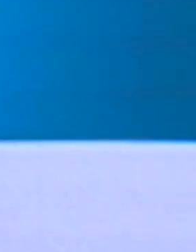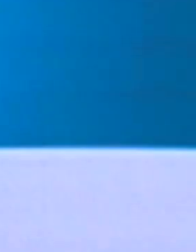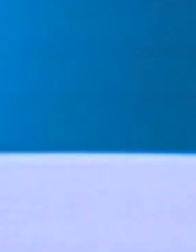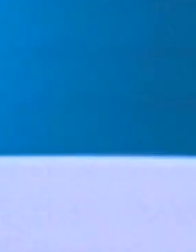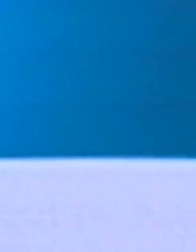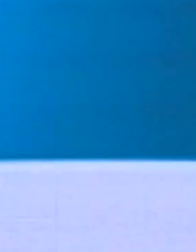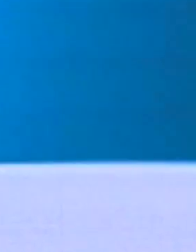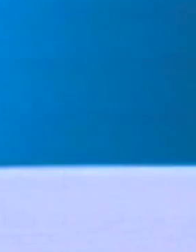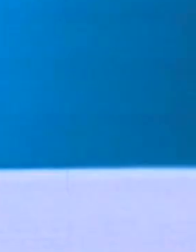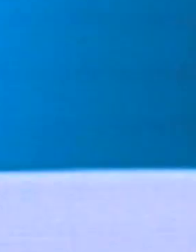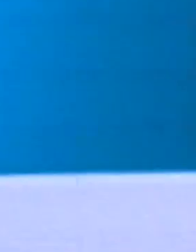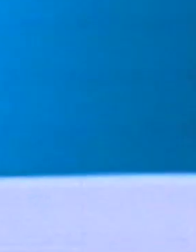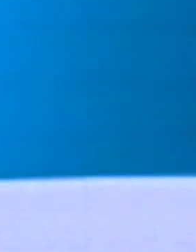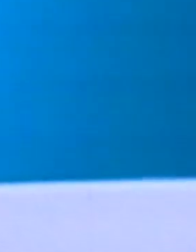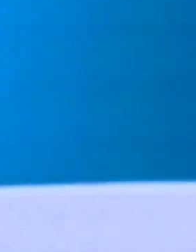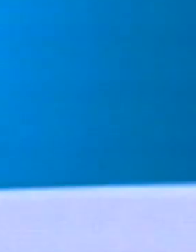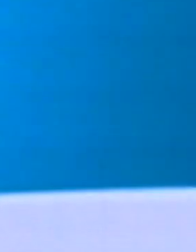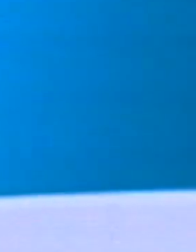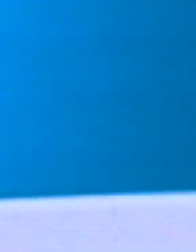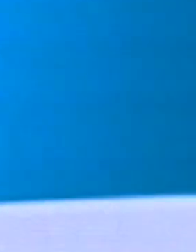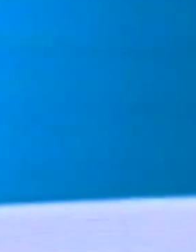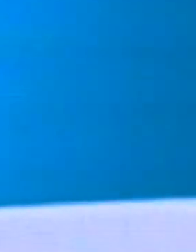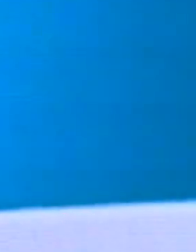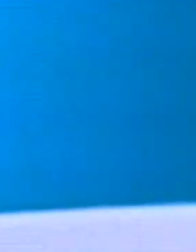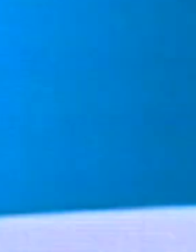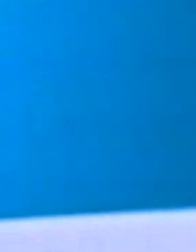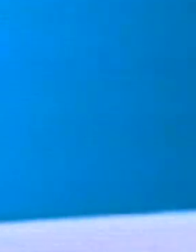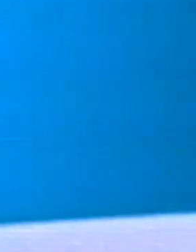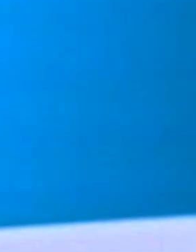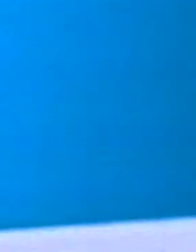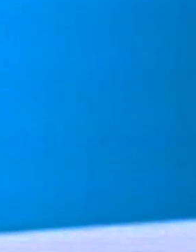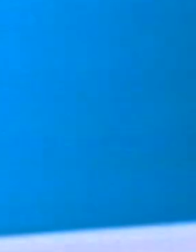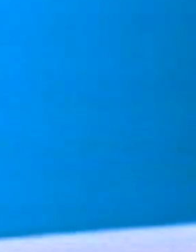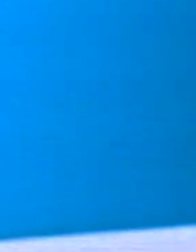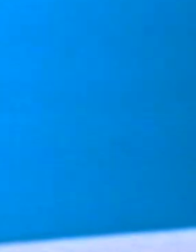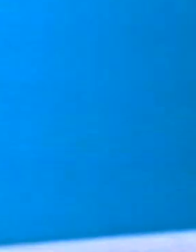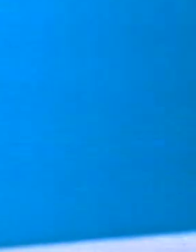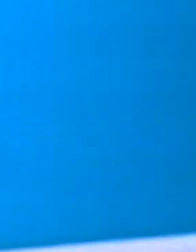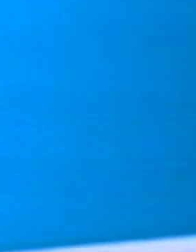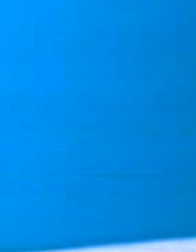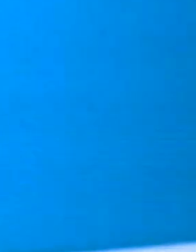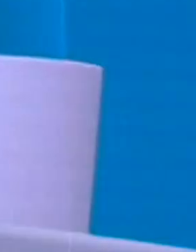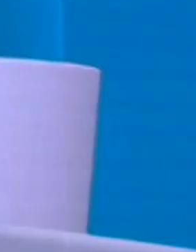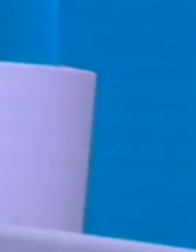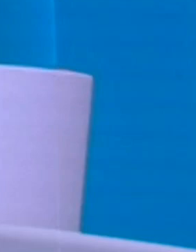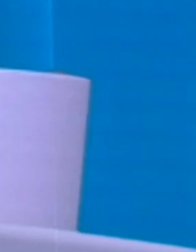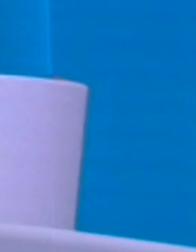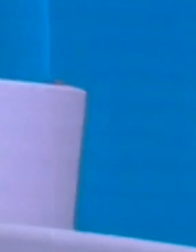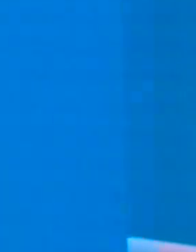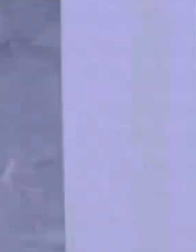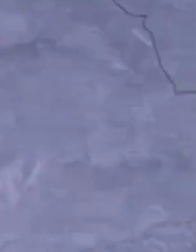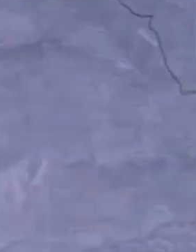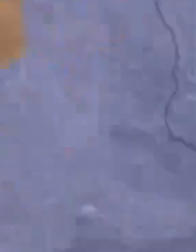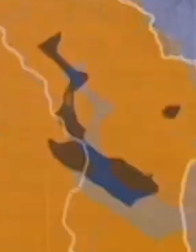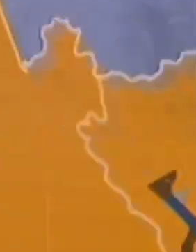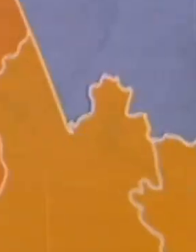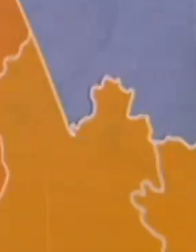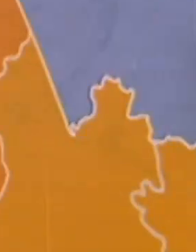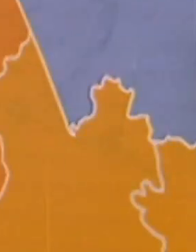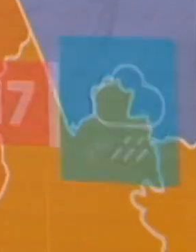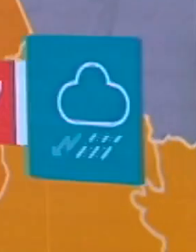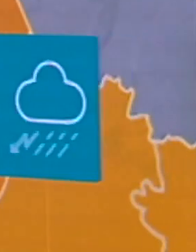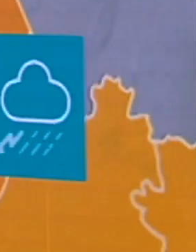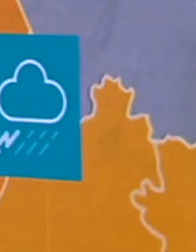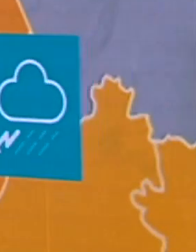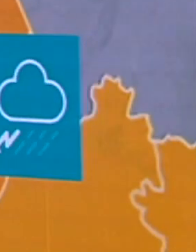Армысыздар, студияда Жанерке Мұса, назарларыңызға 27 шілде бейсенбіге арналған ауа райы мәліметін ұсынам. Солтүстік өңірдің басым